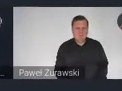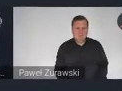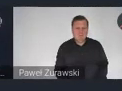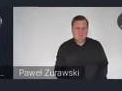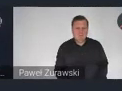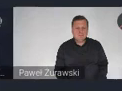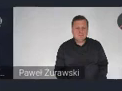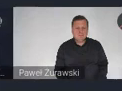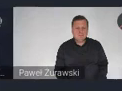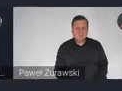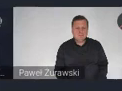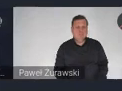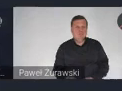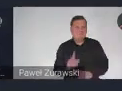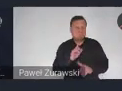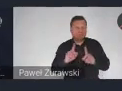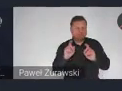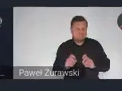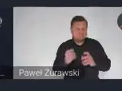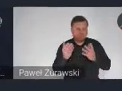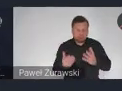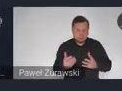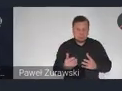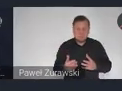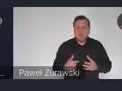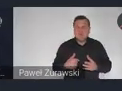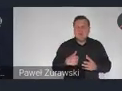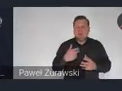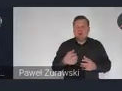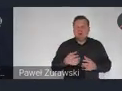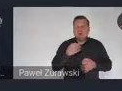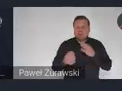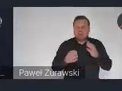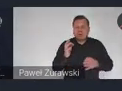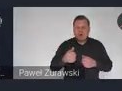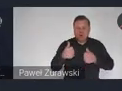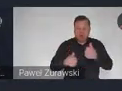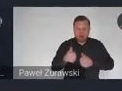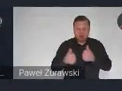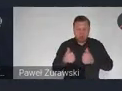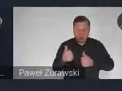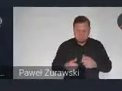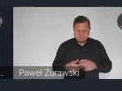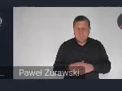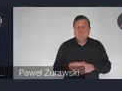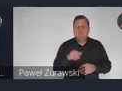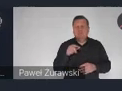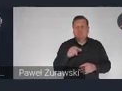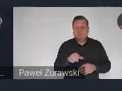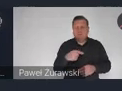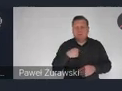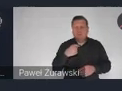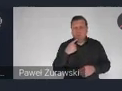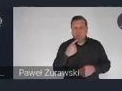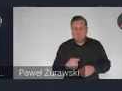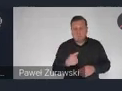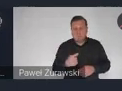zanim Rozpoczniemy omawianie konkursu warto pokrótce zaznaczyć